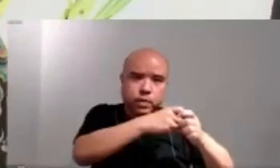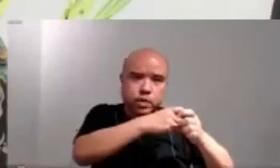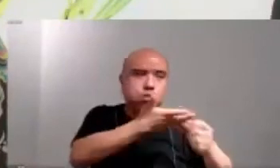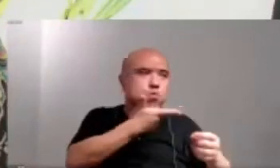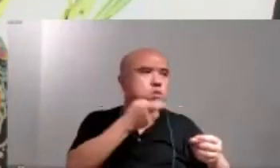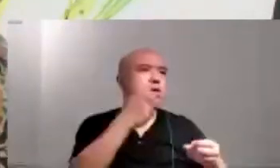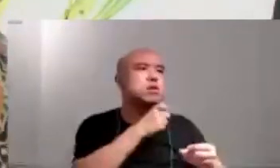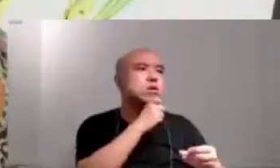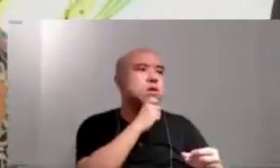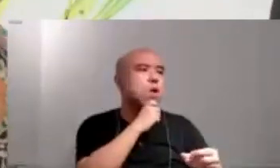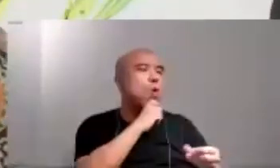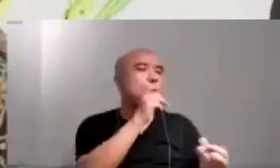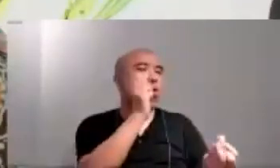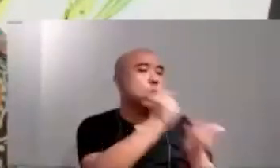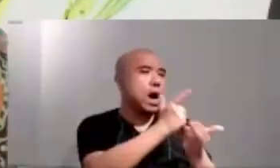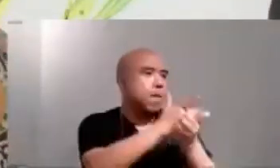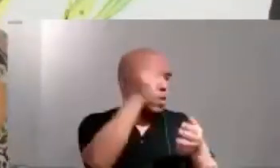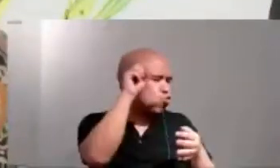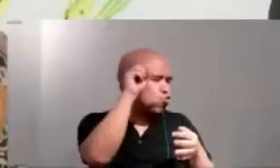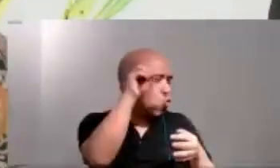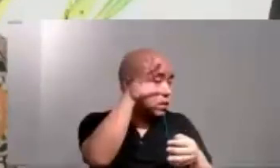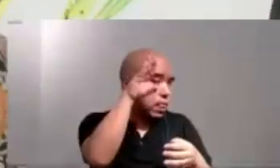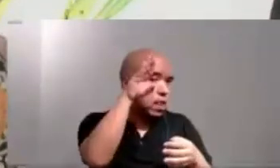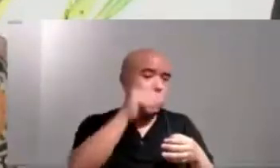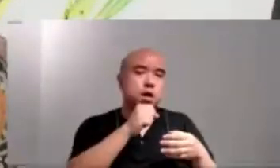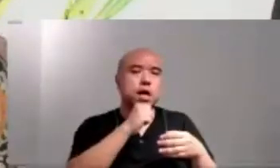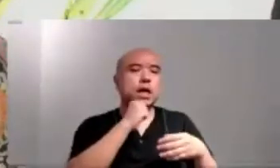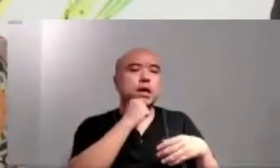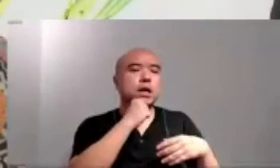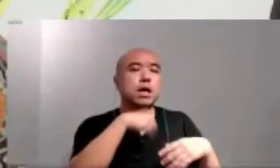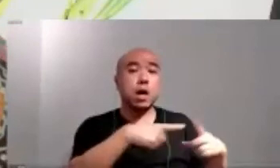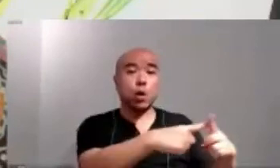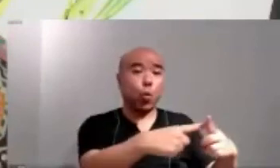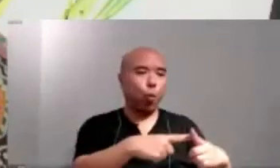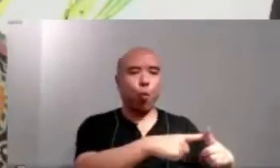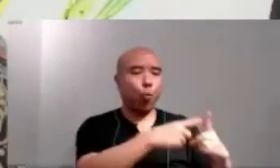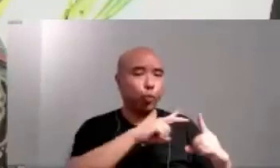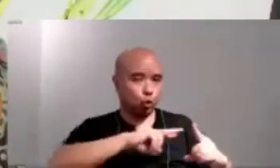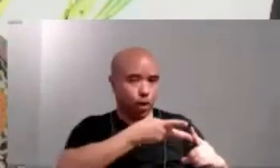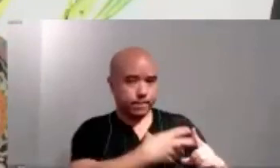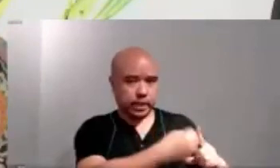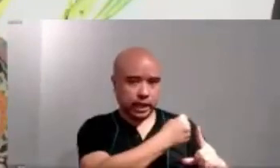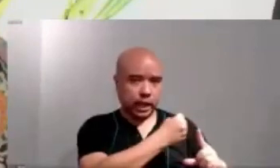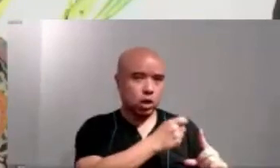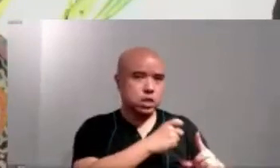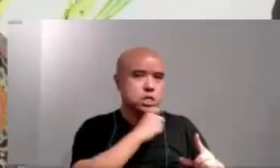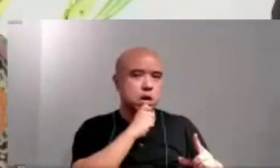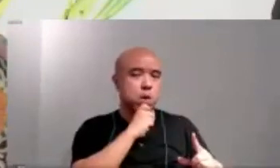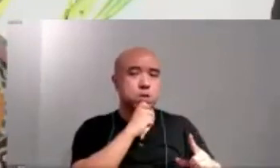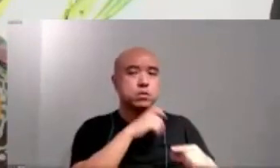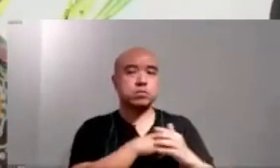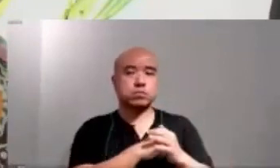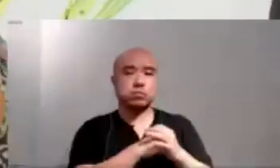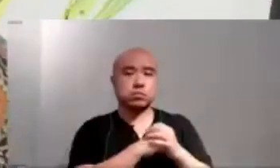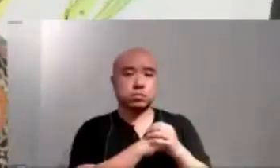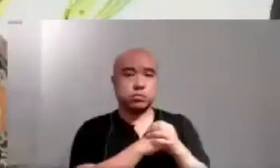創新意念，日積月累地在民間發揮了改變的力量。而社企發揮優勢呢，我們同